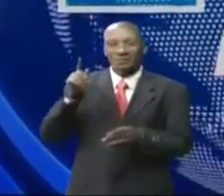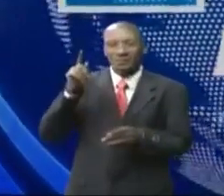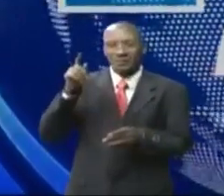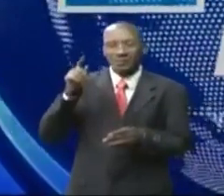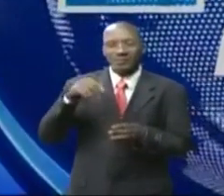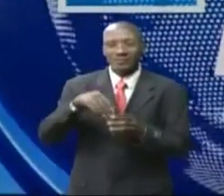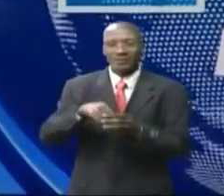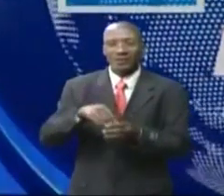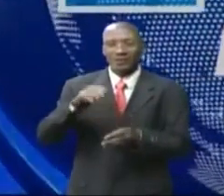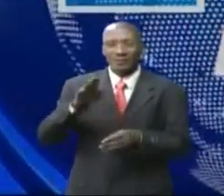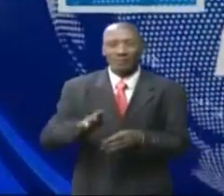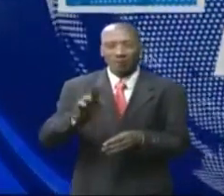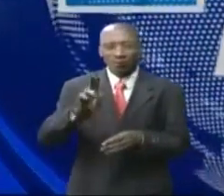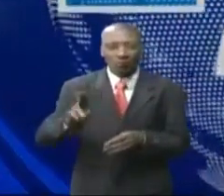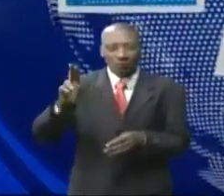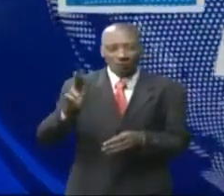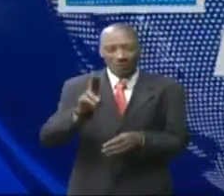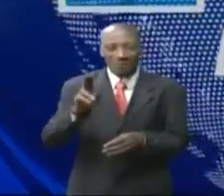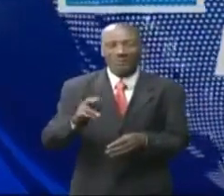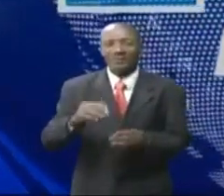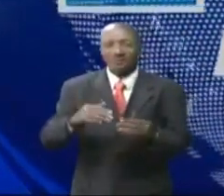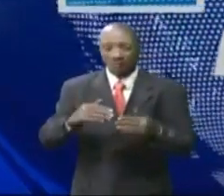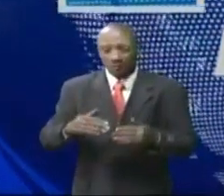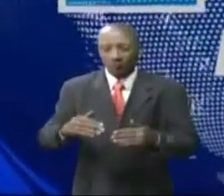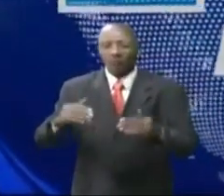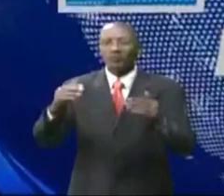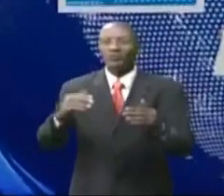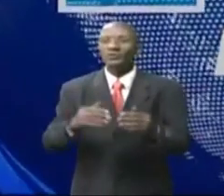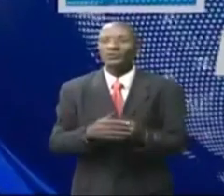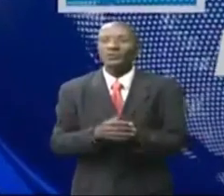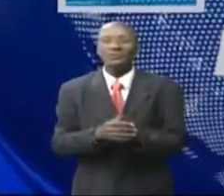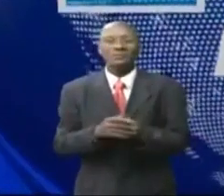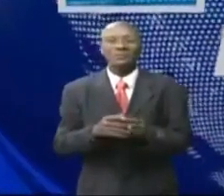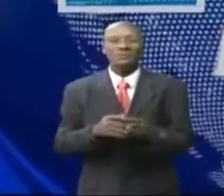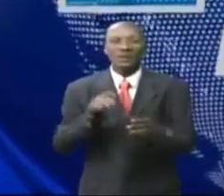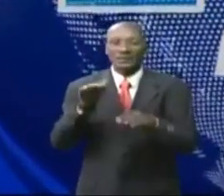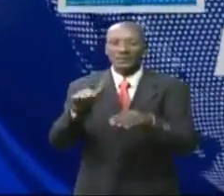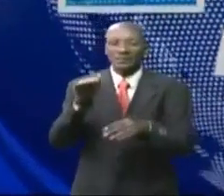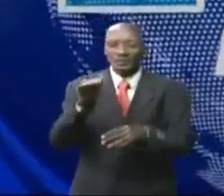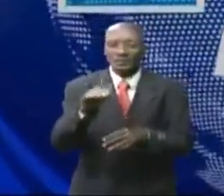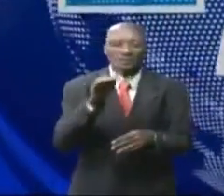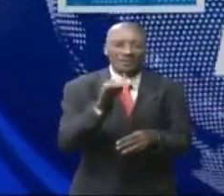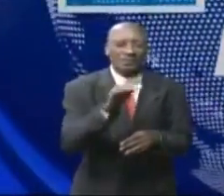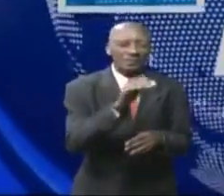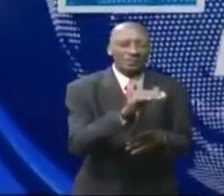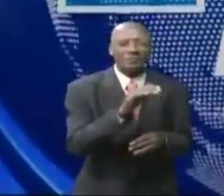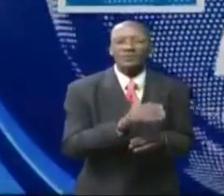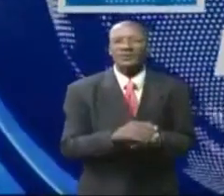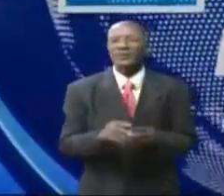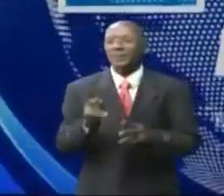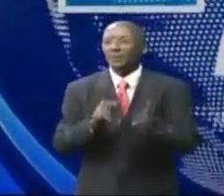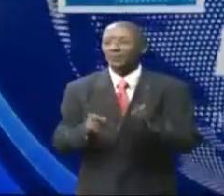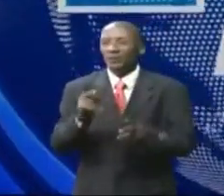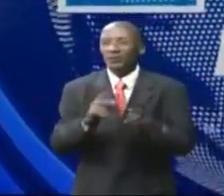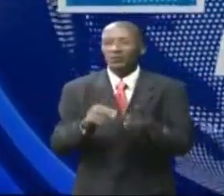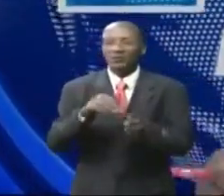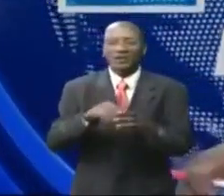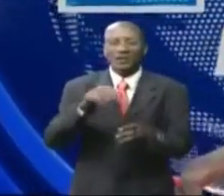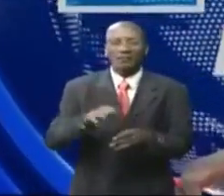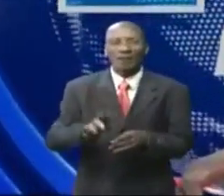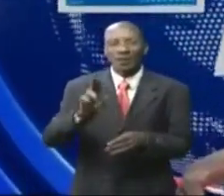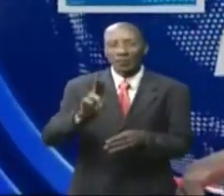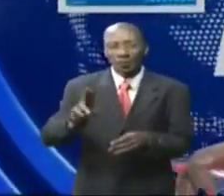l'opération d'identification biométrique des agents publics de l'État. Une occasion pour Jean-Pierre Liaou de dresser un